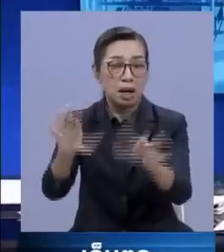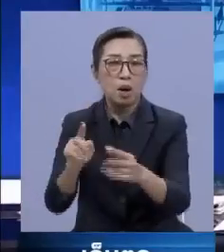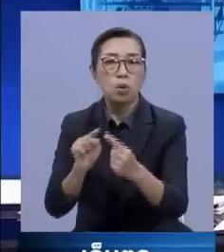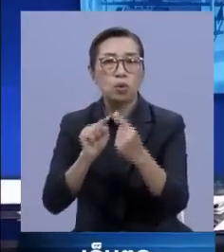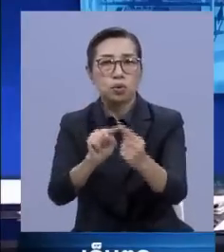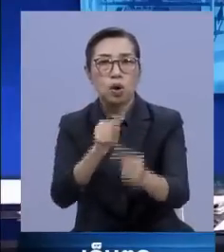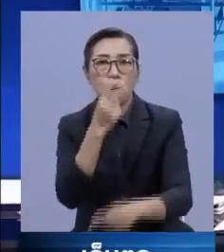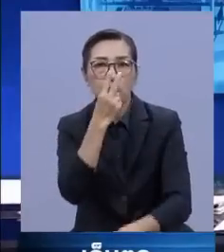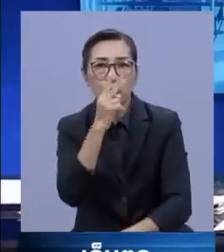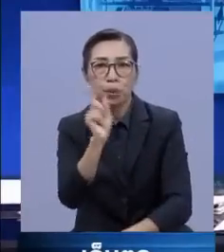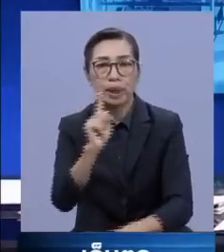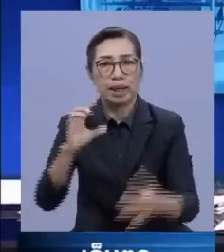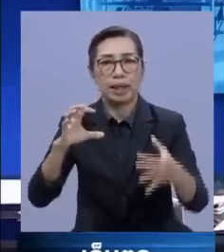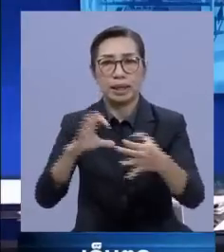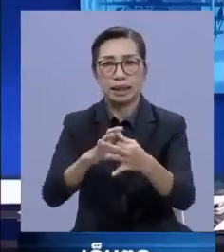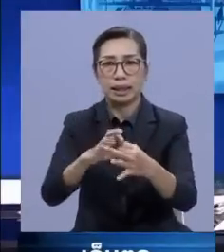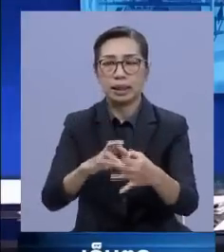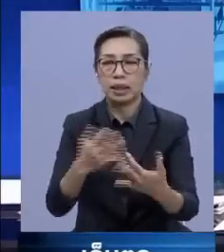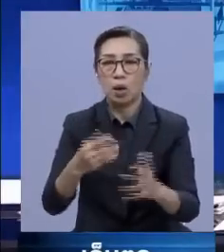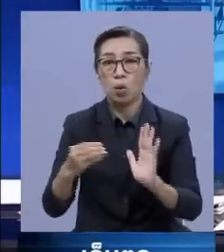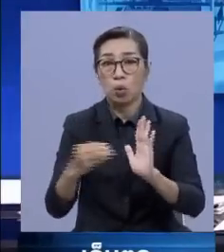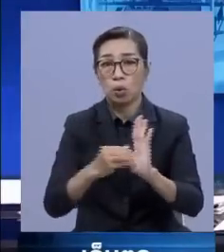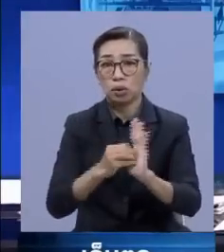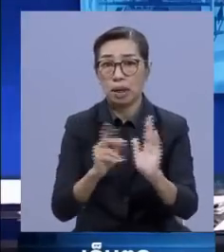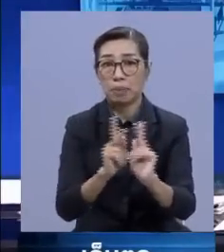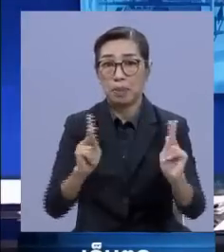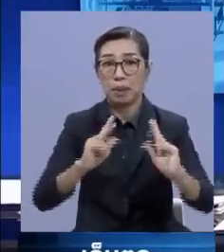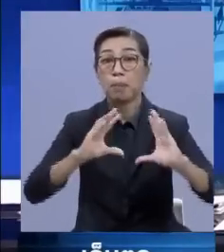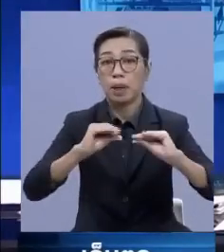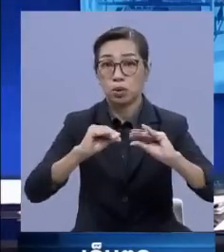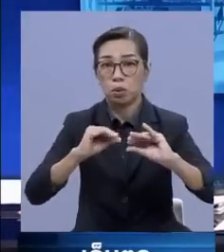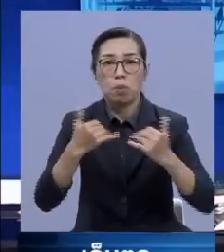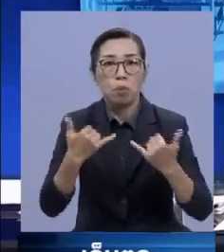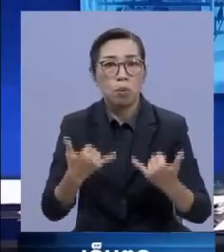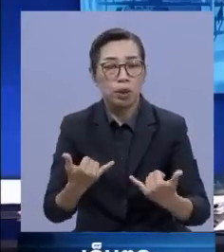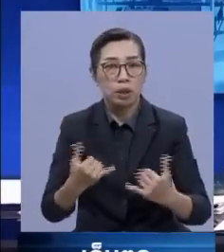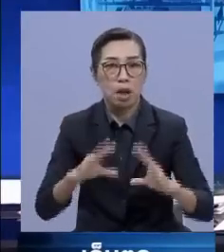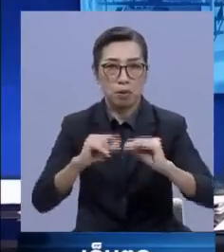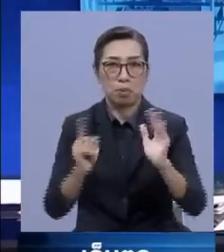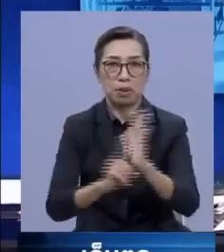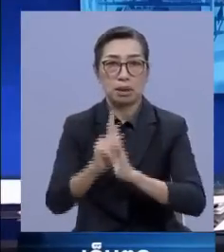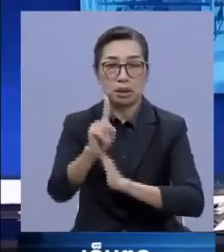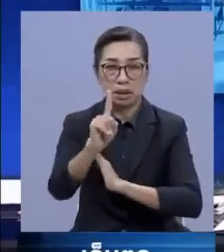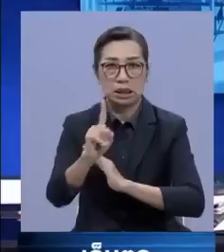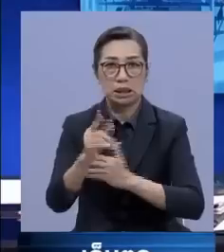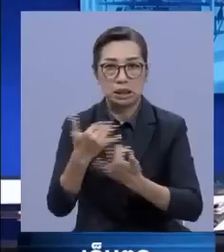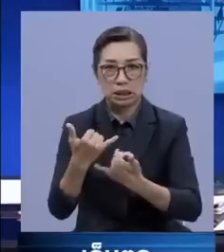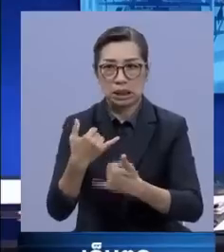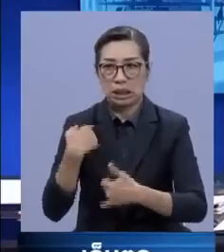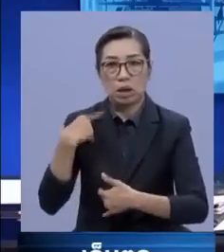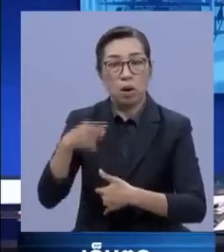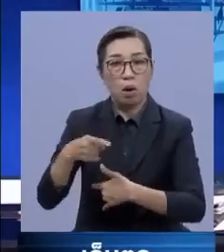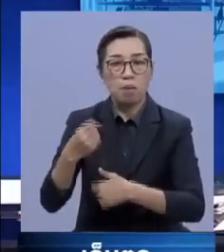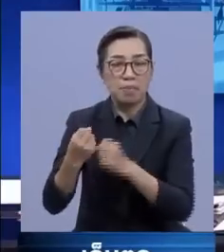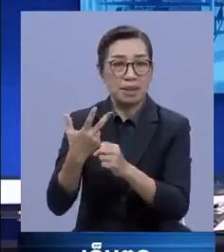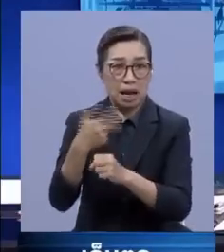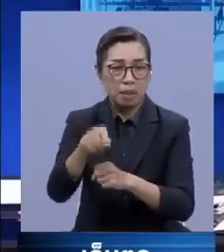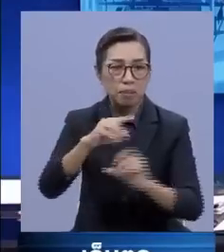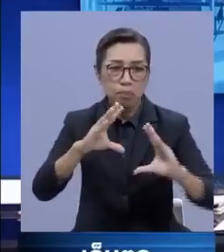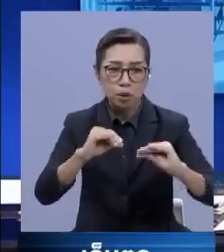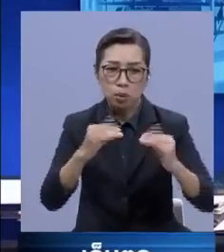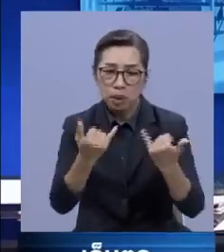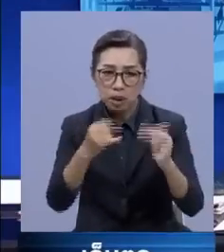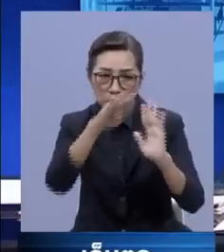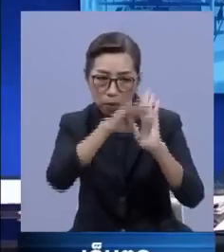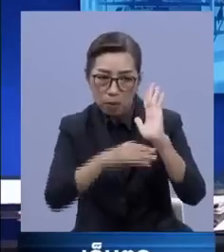พาไปดูเรื่องของการประชุมสภากรุงเทพมหานครกันหน่อยนะครับวันนี้เป็นการประชุมนัดแรกในสมัยที่3แล้วนะครับมีวาระอะไร